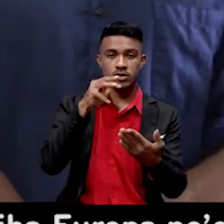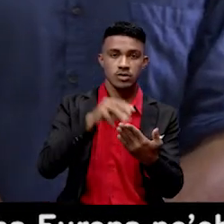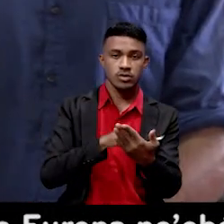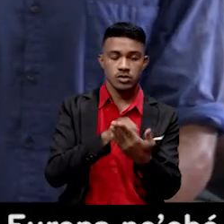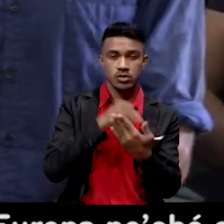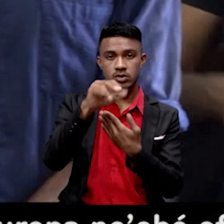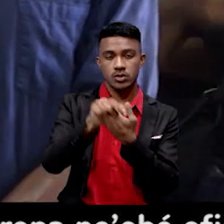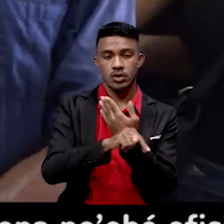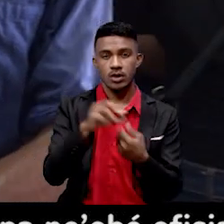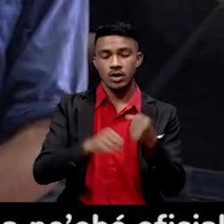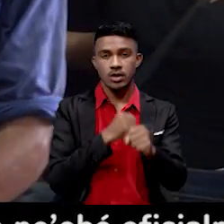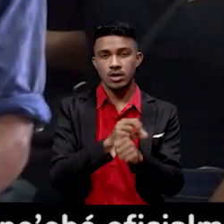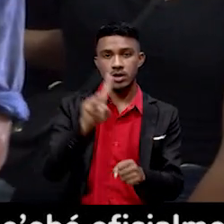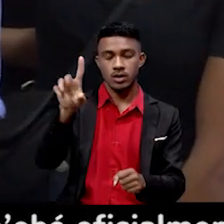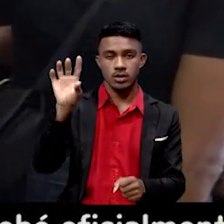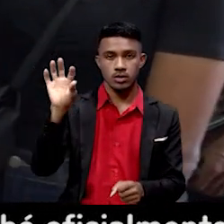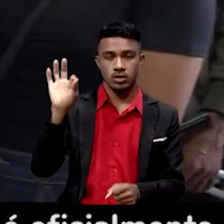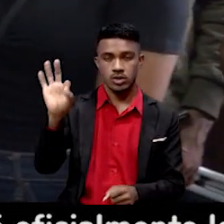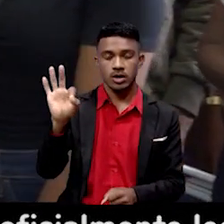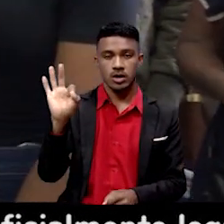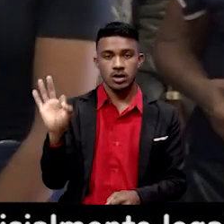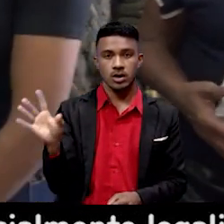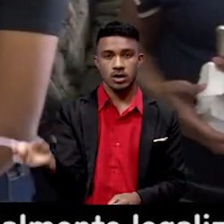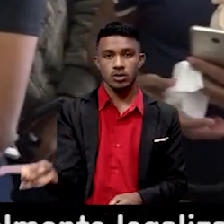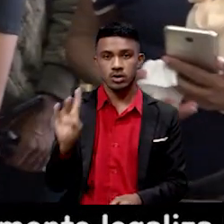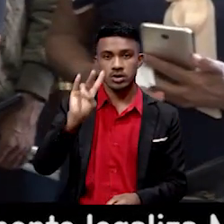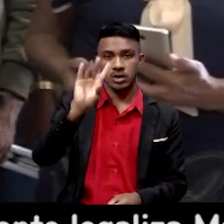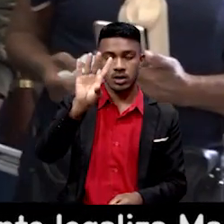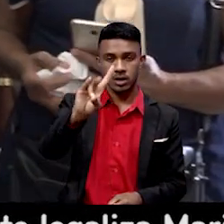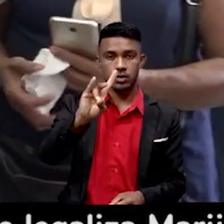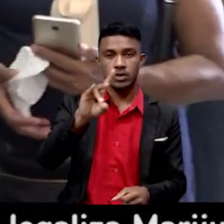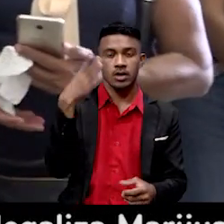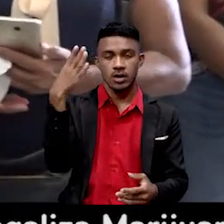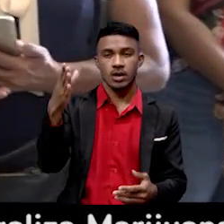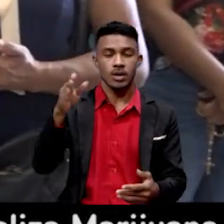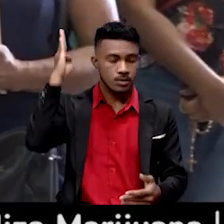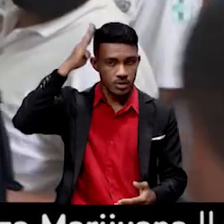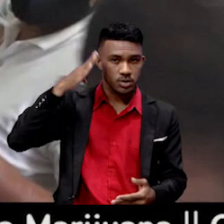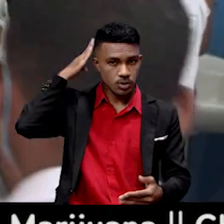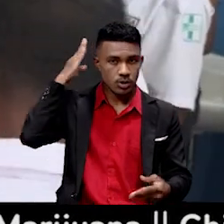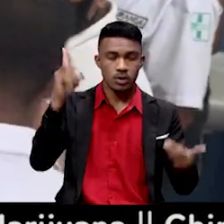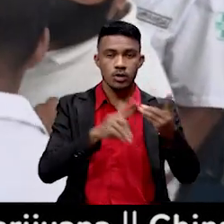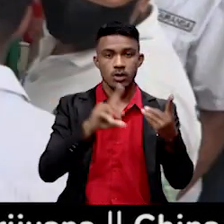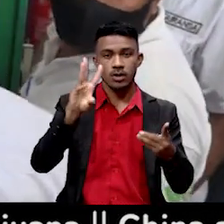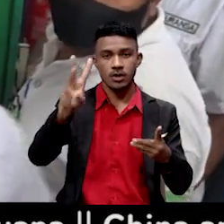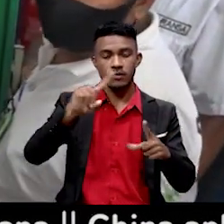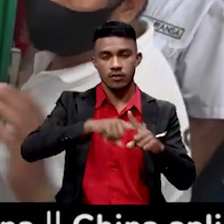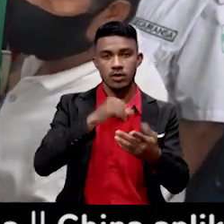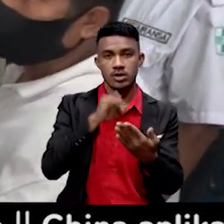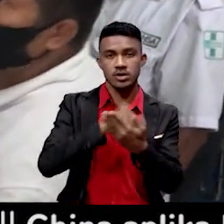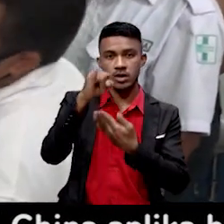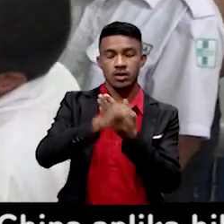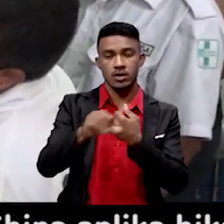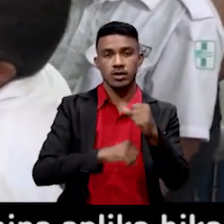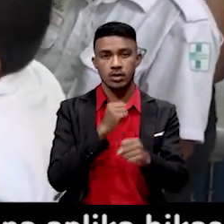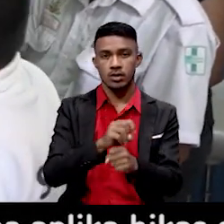nulu resin hitu no simu ordenasaun episkopal ba bispu ia lorun nen fulan zaneiru tinan rihung ida tu sia